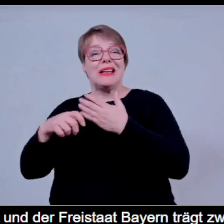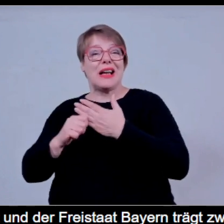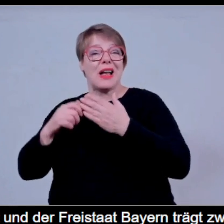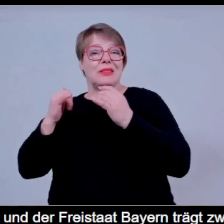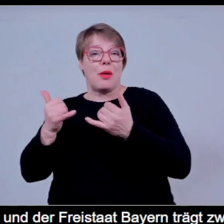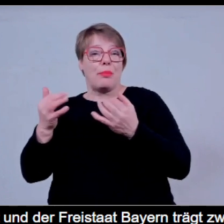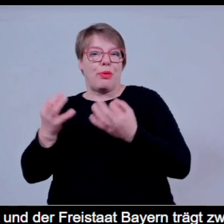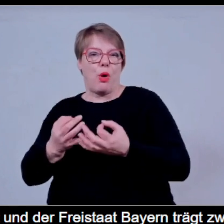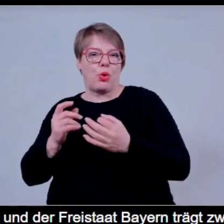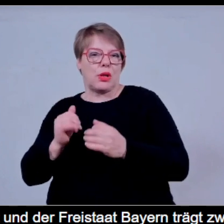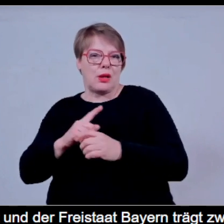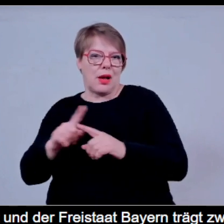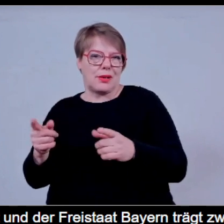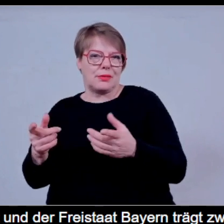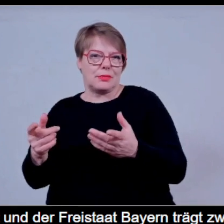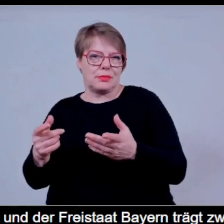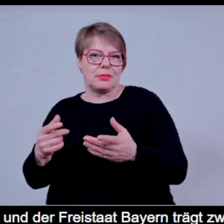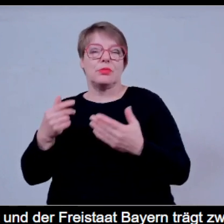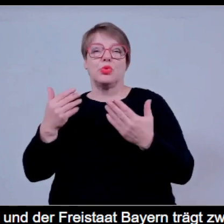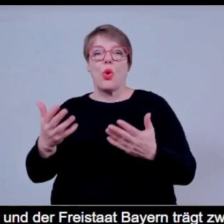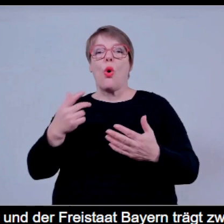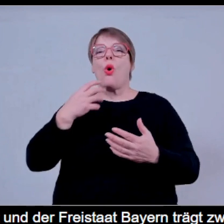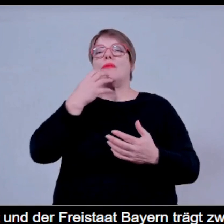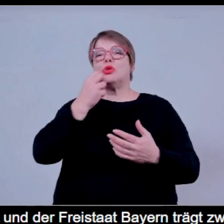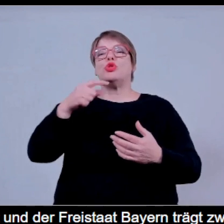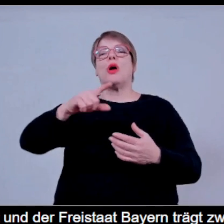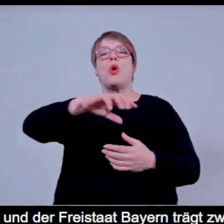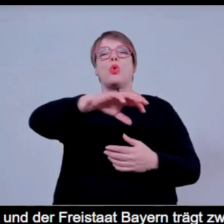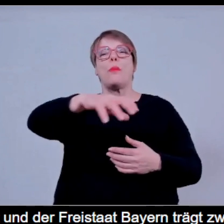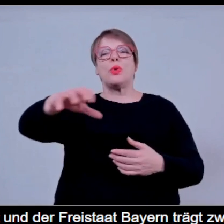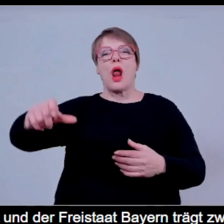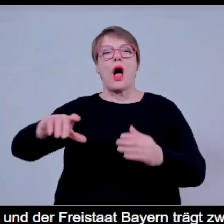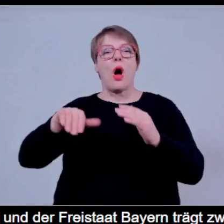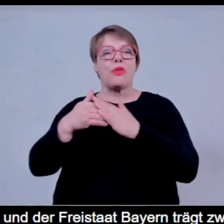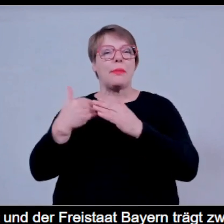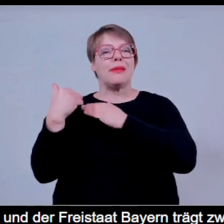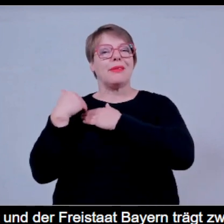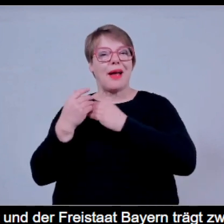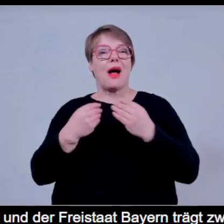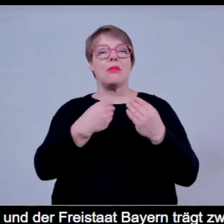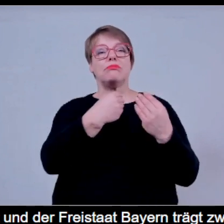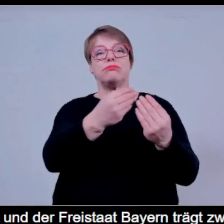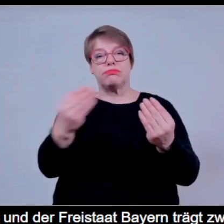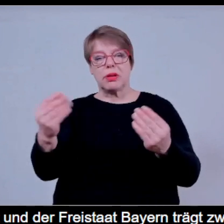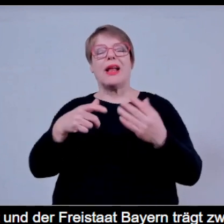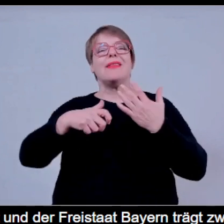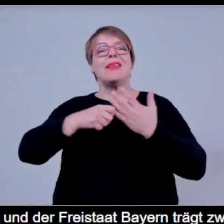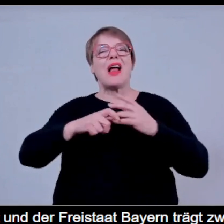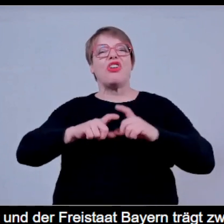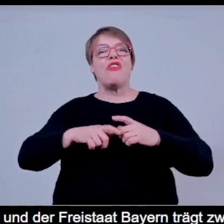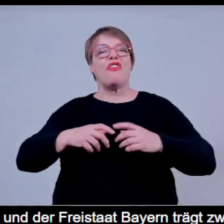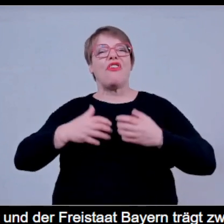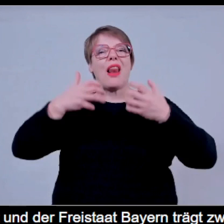dann wird man nicht mitmachen. Wir wollen natürlich, dass das Flächendeck eingeführt wird. Wir als Länder, auch wir als Freistaat Bayern haben hier